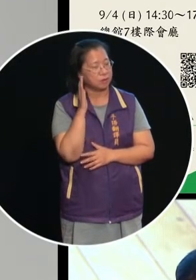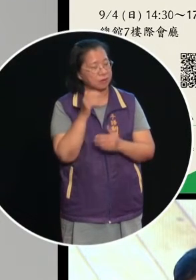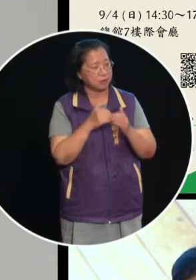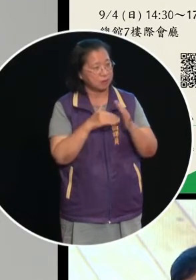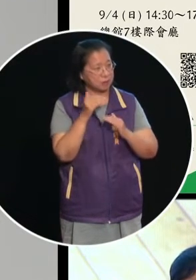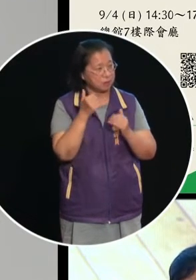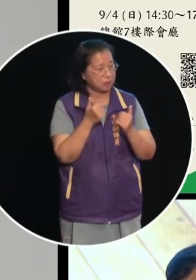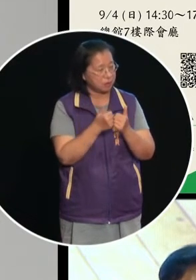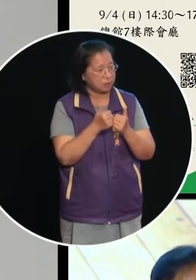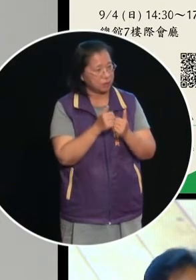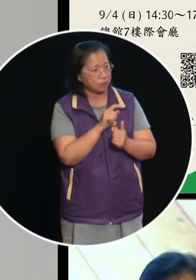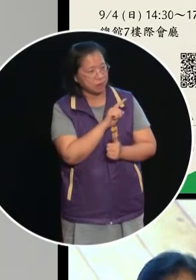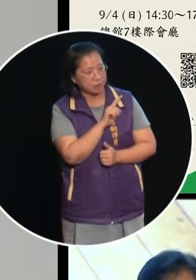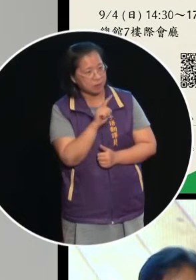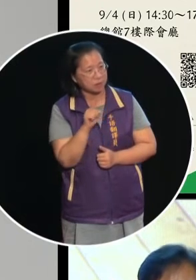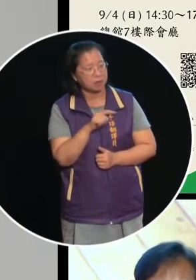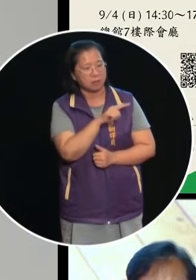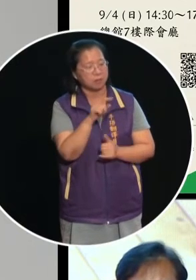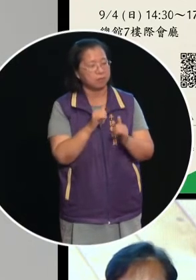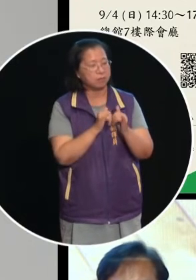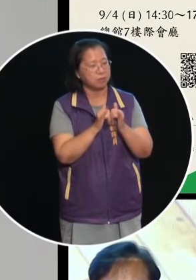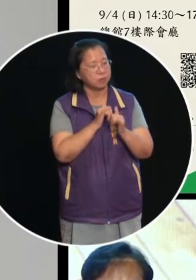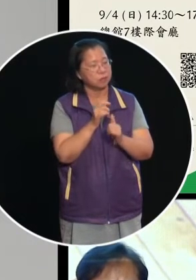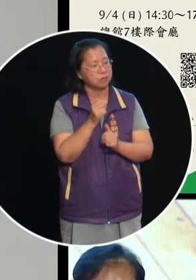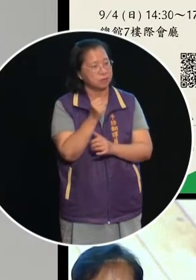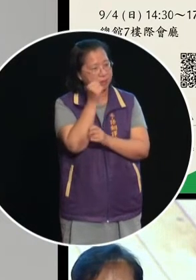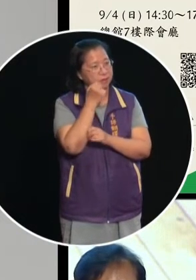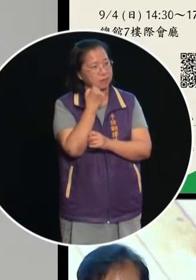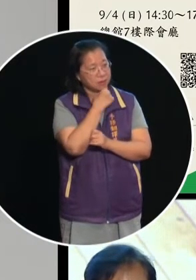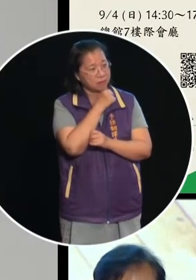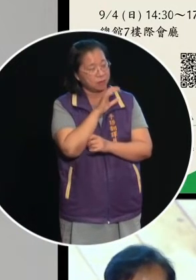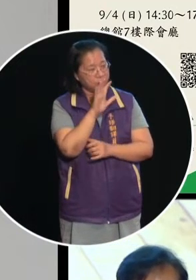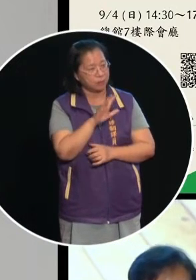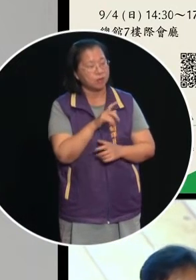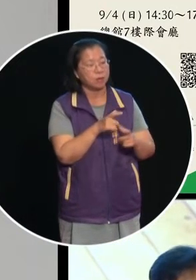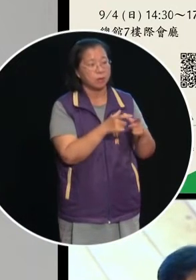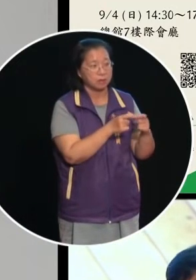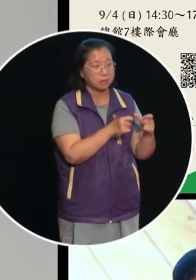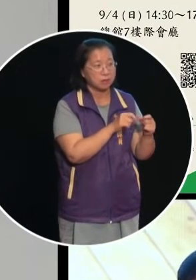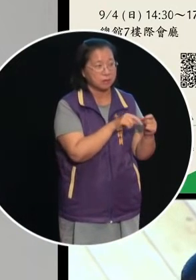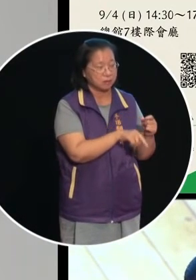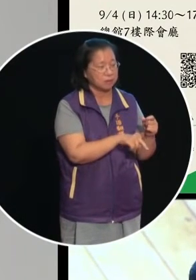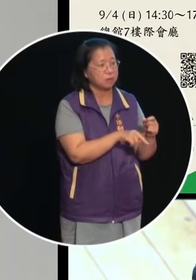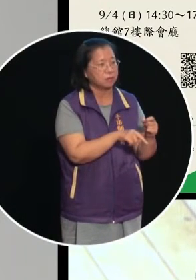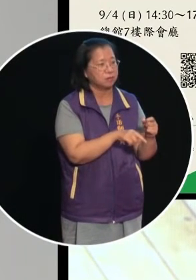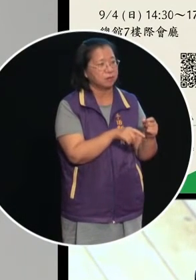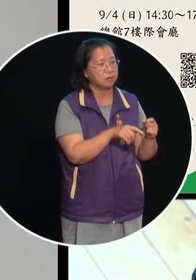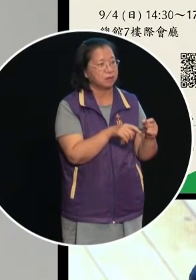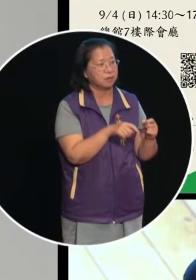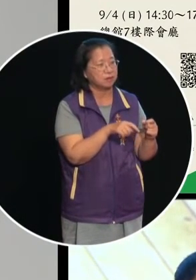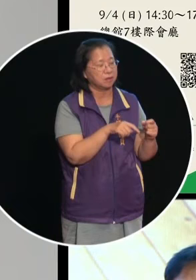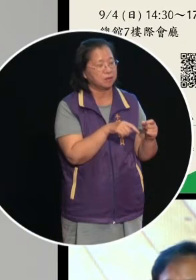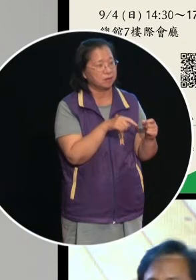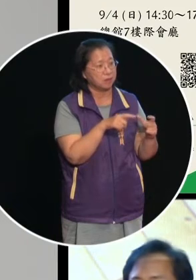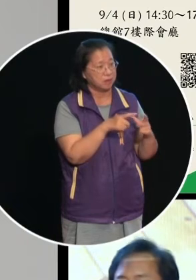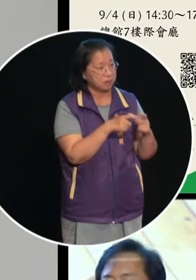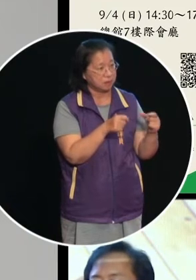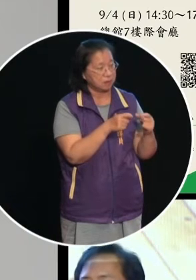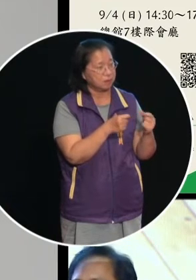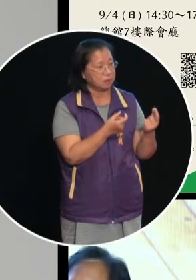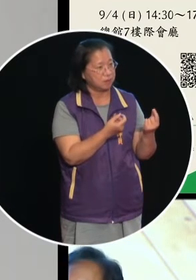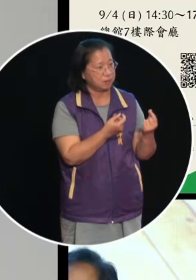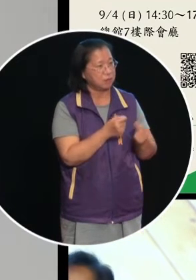视选民，那选民支持台湾，那就等于是日本啊，这个从事这个字不要了，日本支持台湾。